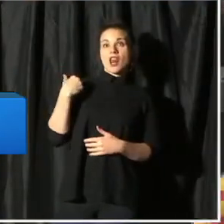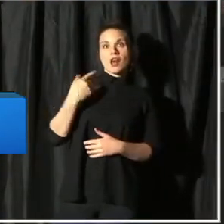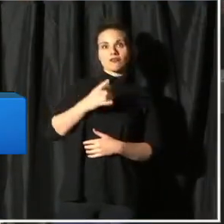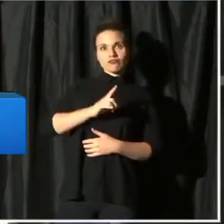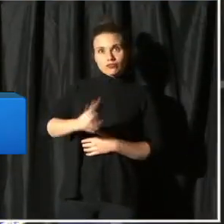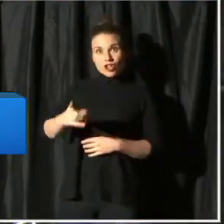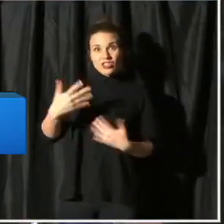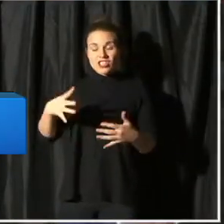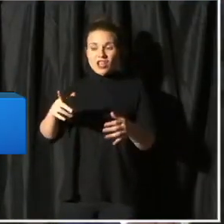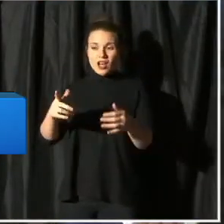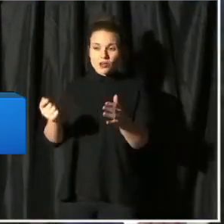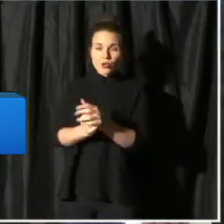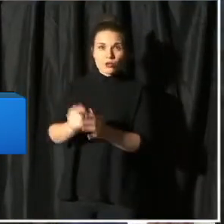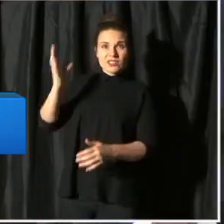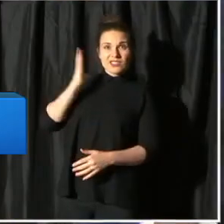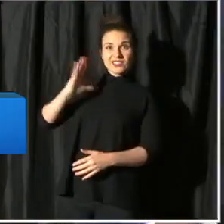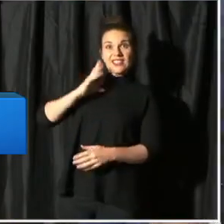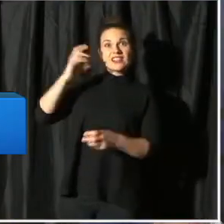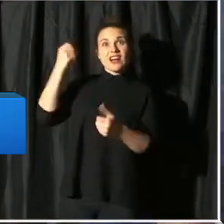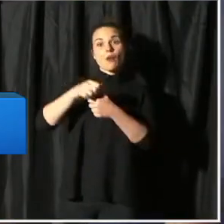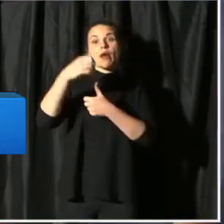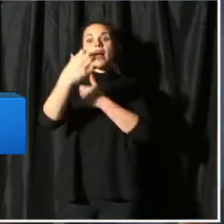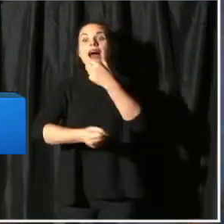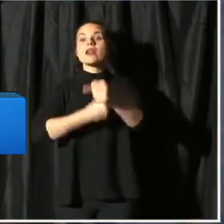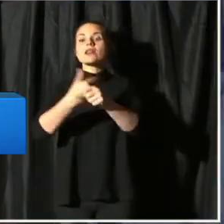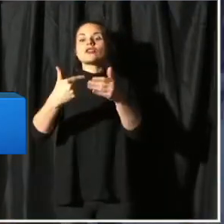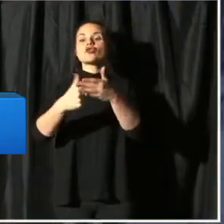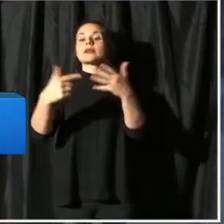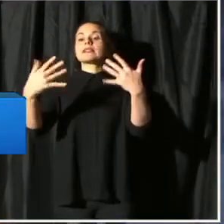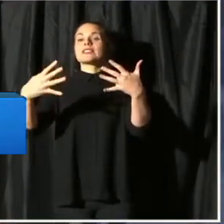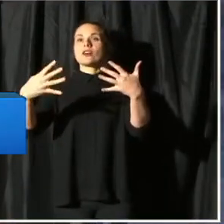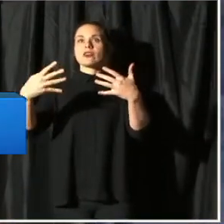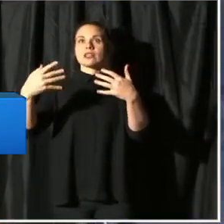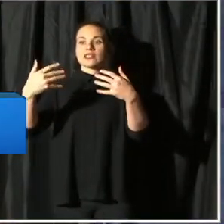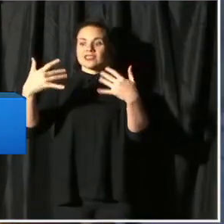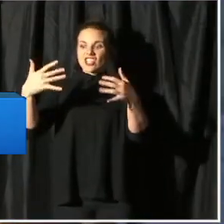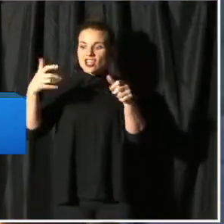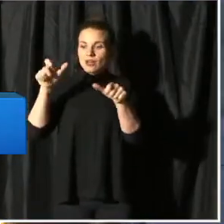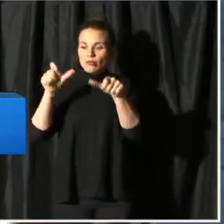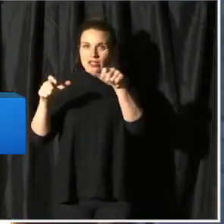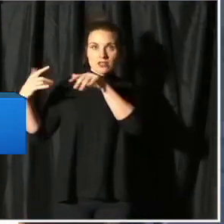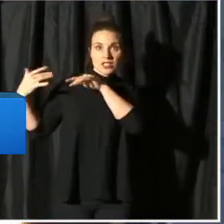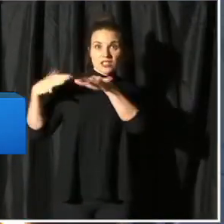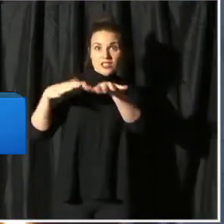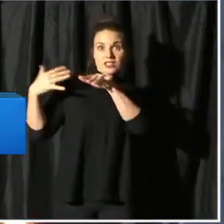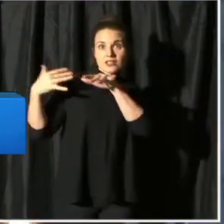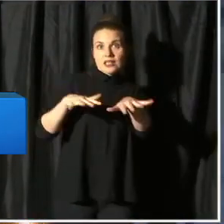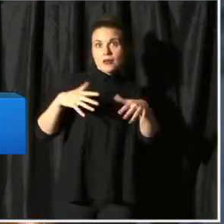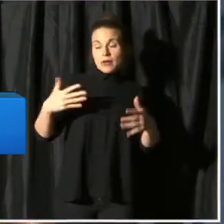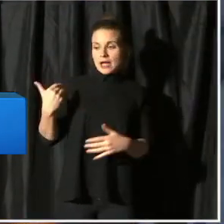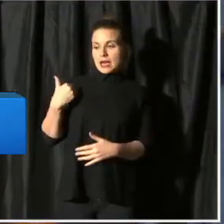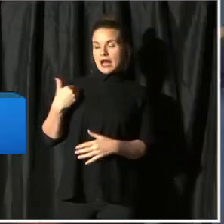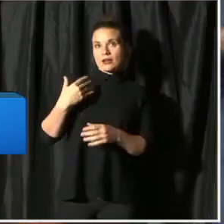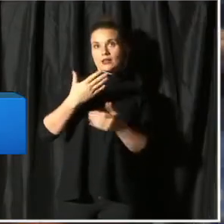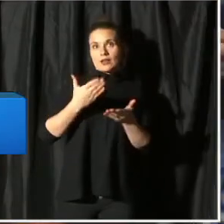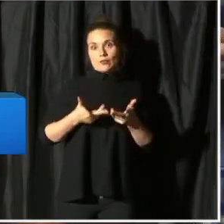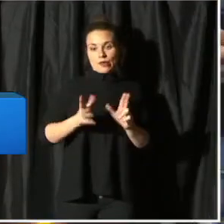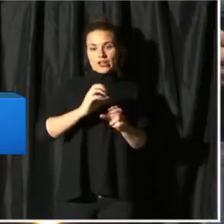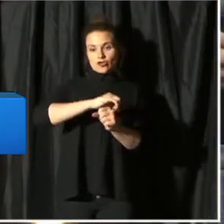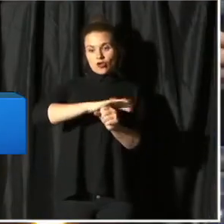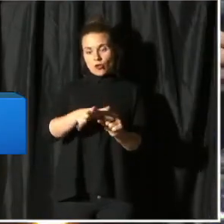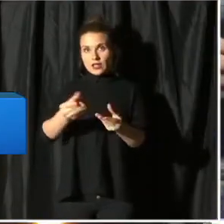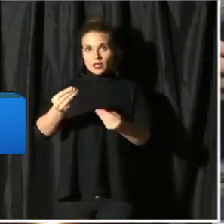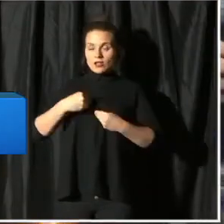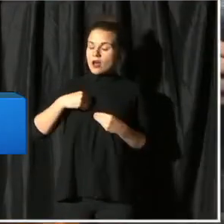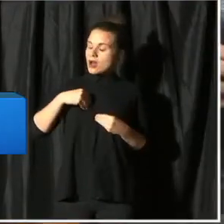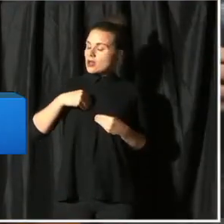difficile il y avait déjà des mobilisations en 2019 mais voilà là dernièrement il ya ulcos vite ça nous a beaucoup éprouvé il ya eu